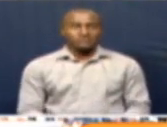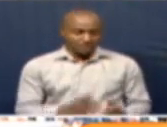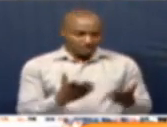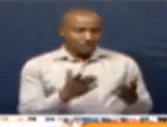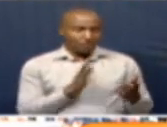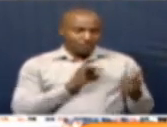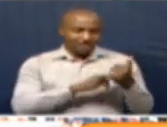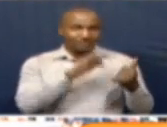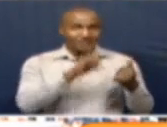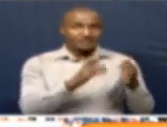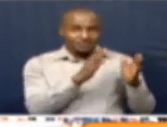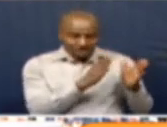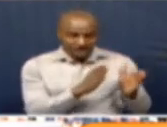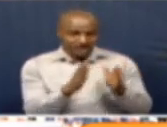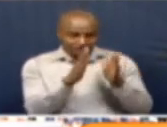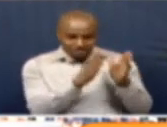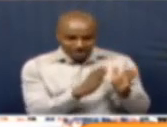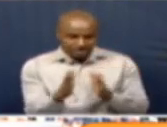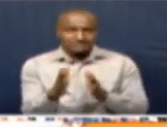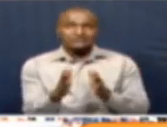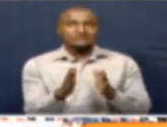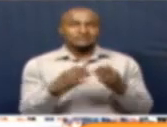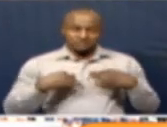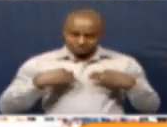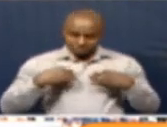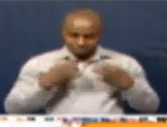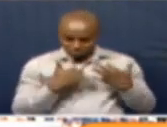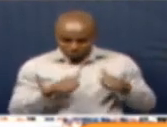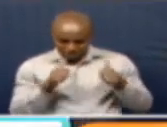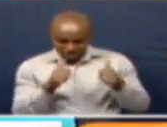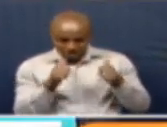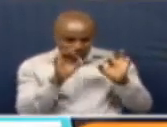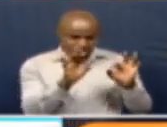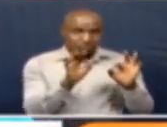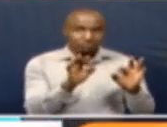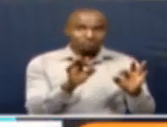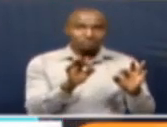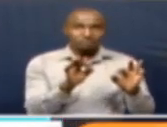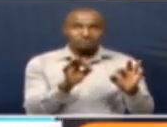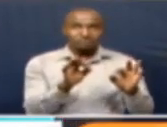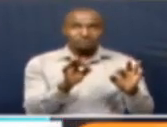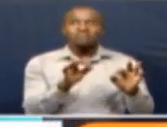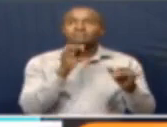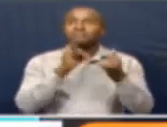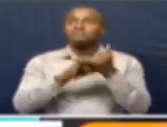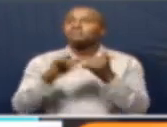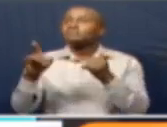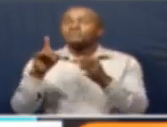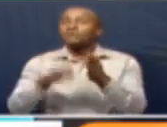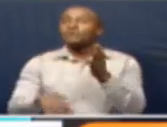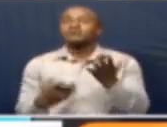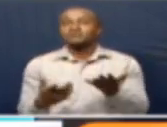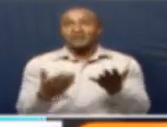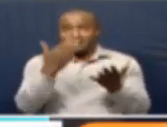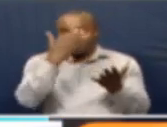ajipambe, avae vizuri, awe yani wa kutamanika. Naye mwanaume anafaa afanye nini? Juu saa